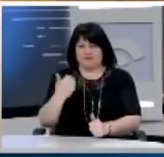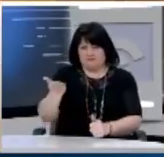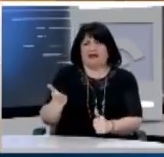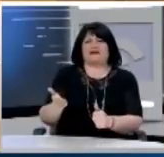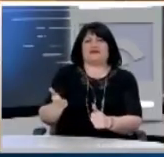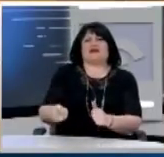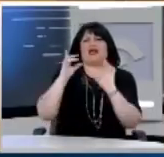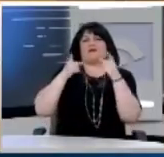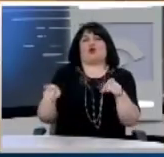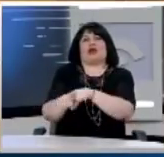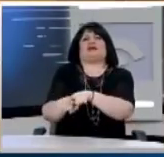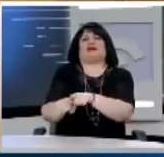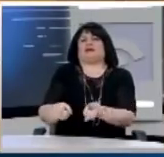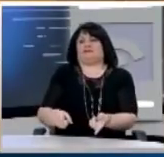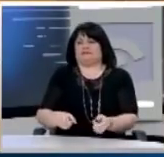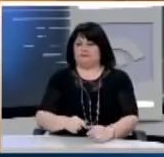δεξιά.